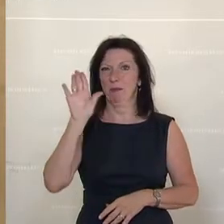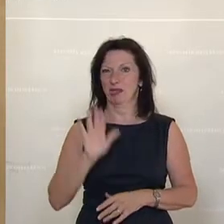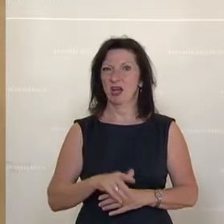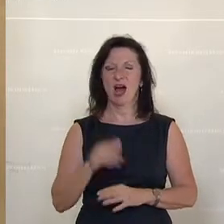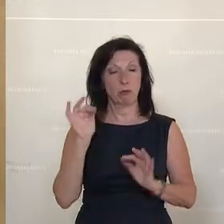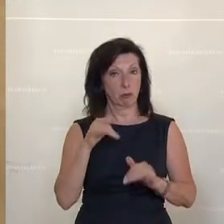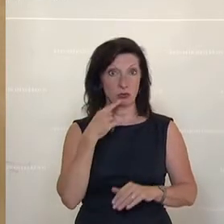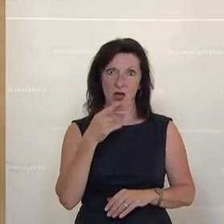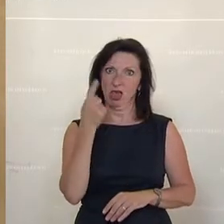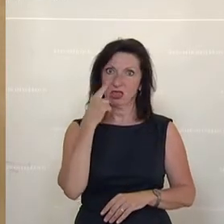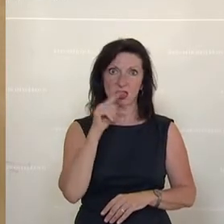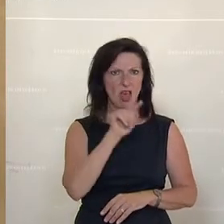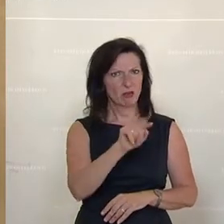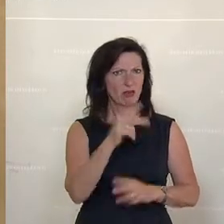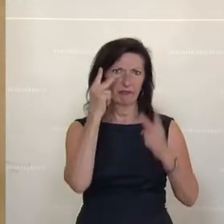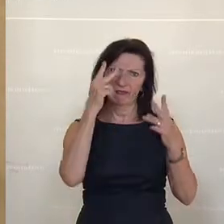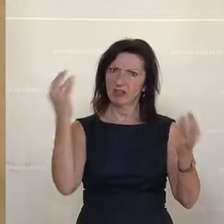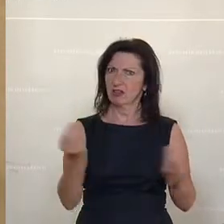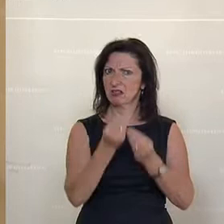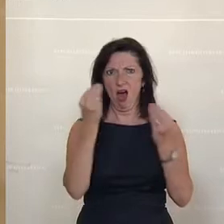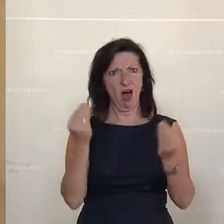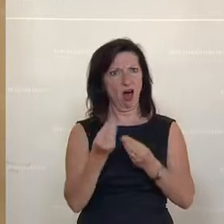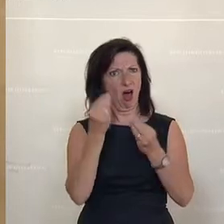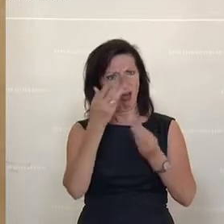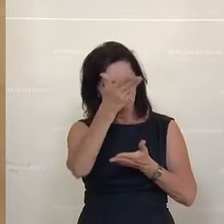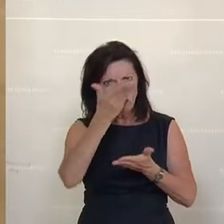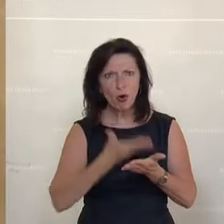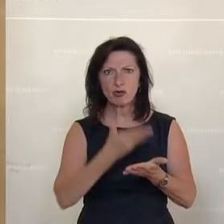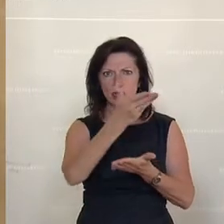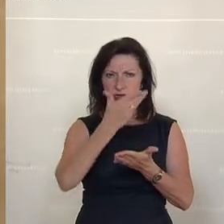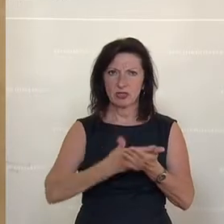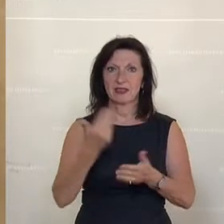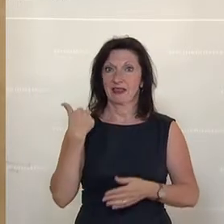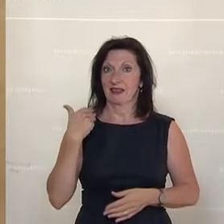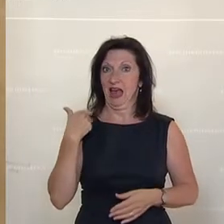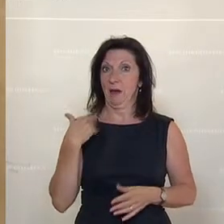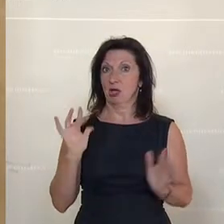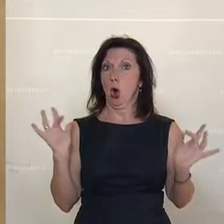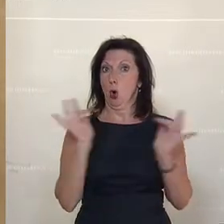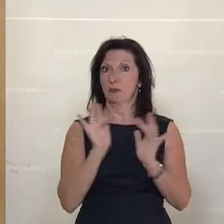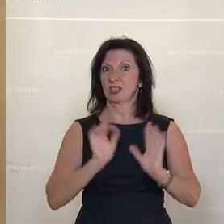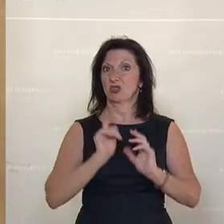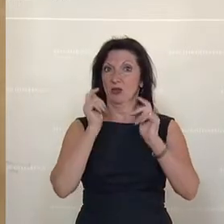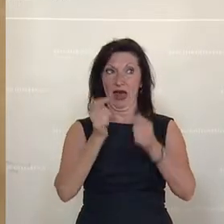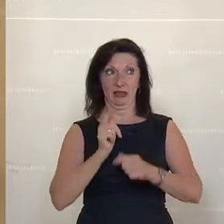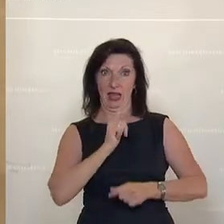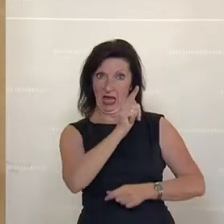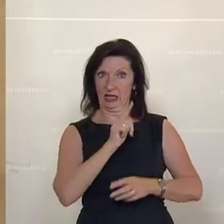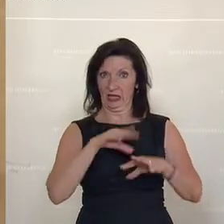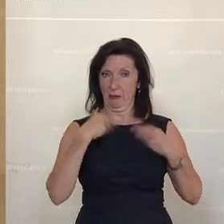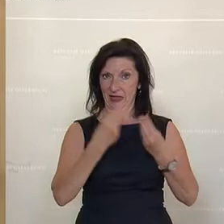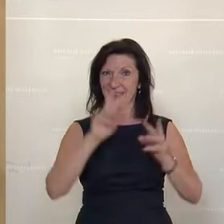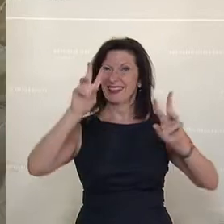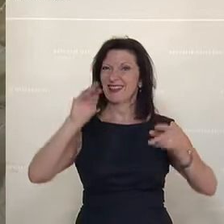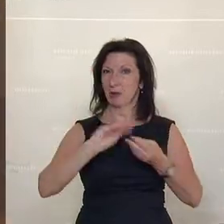haben wertvolle Inputs geliefert, vor allem unser ursprünglicher gemeinsamer Oppositionsantrag zur